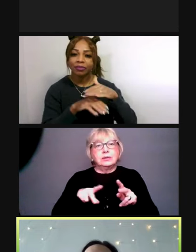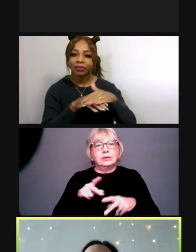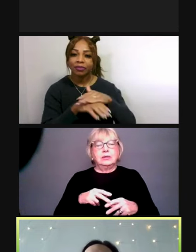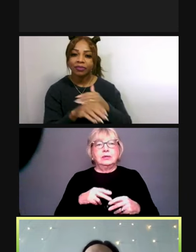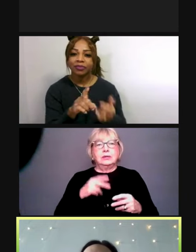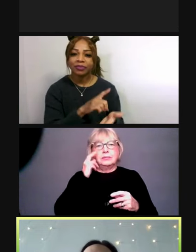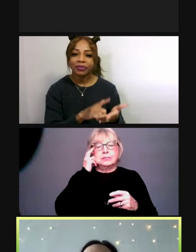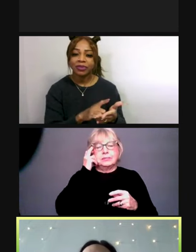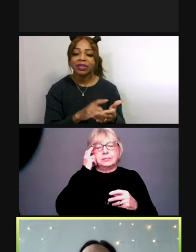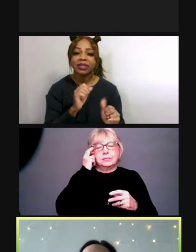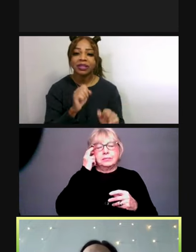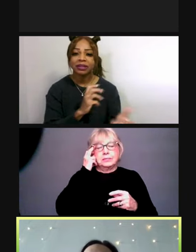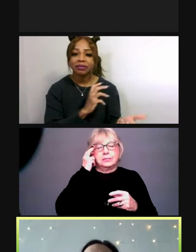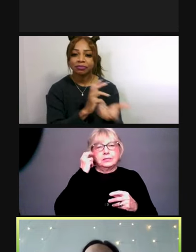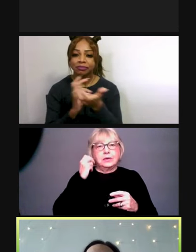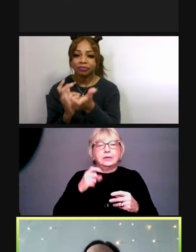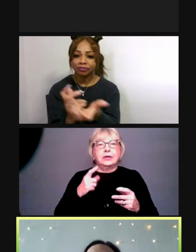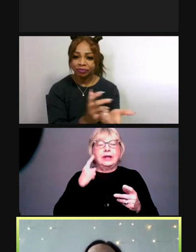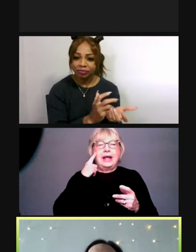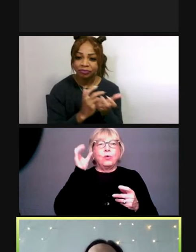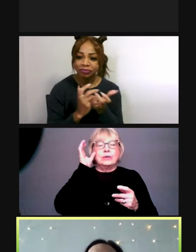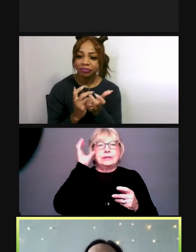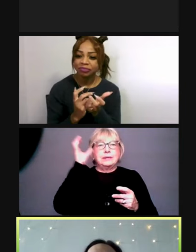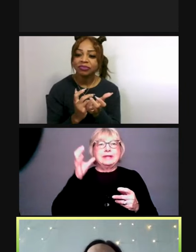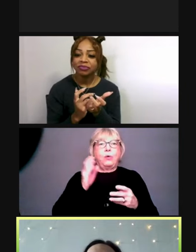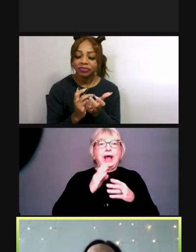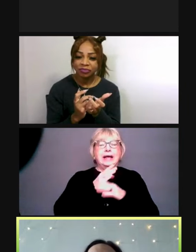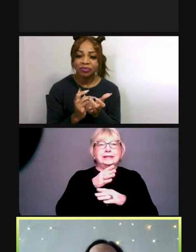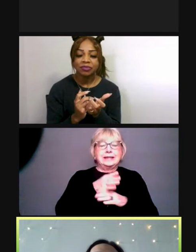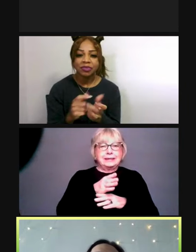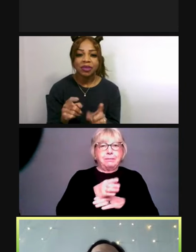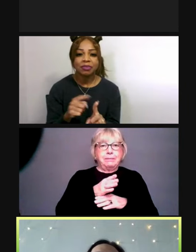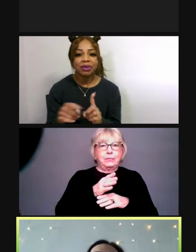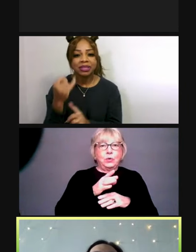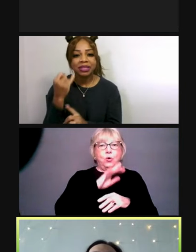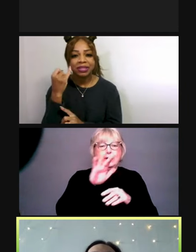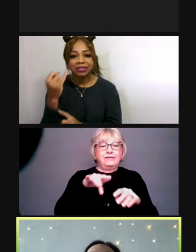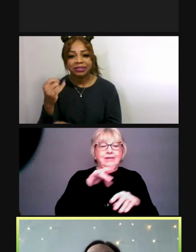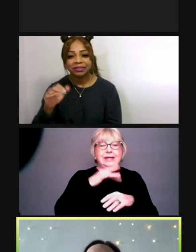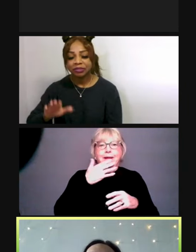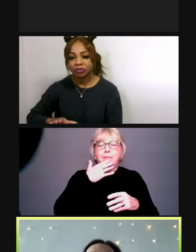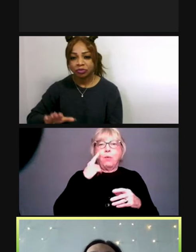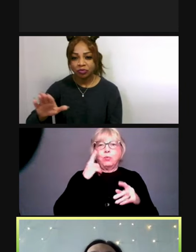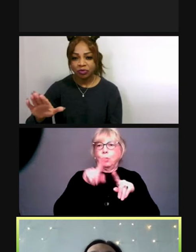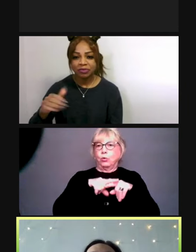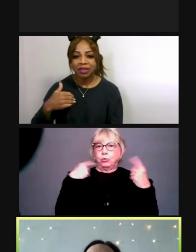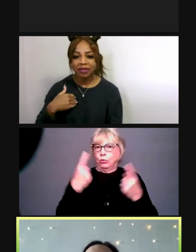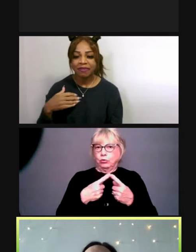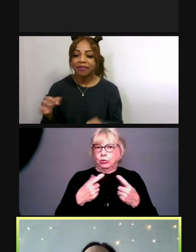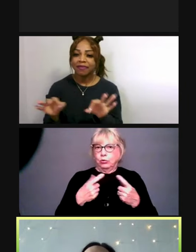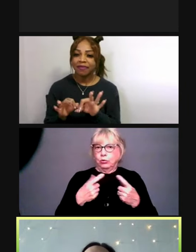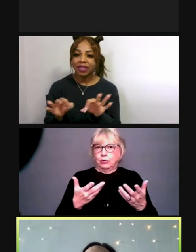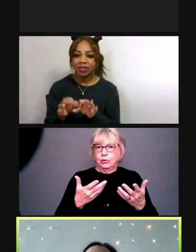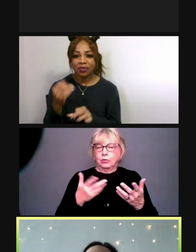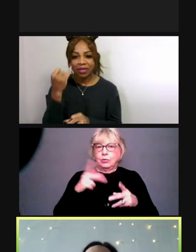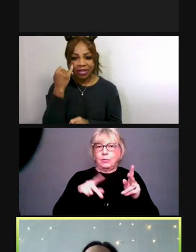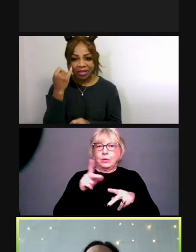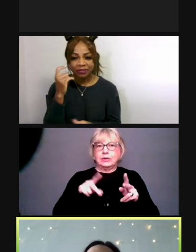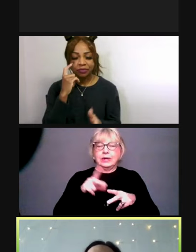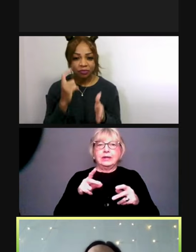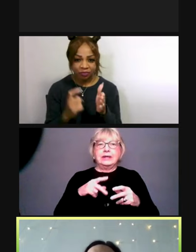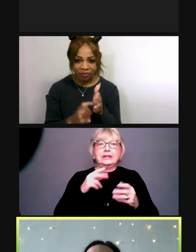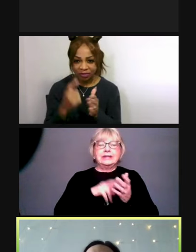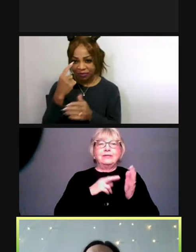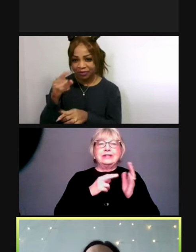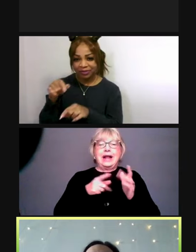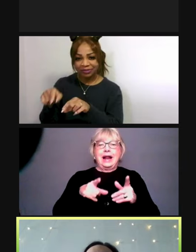conception universelle, conception accessible et bonne pour tout le monde, ne se justifie que par l'idée que la